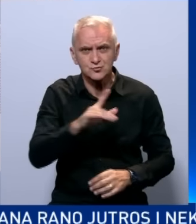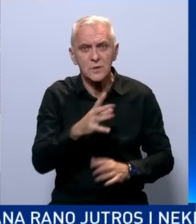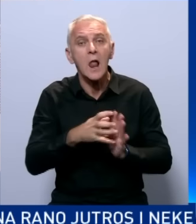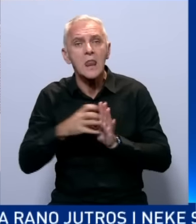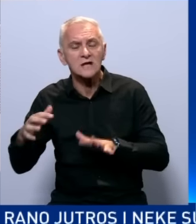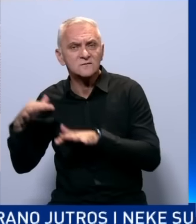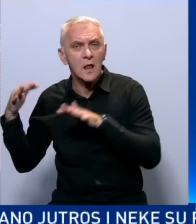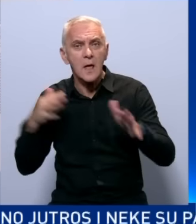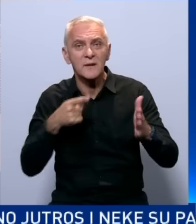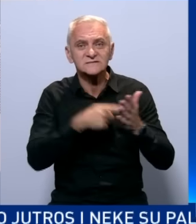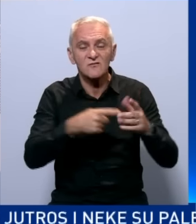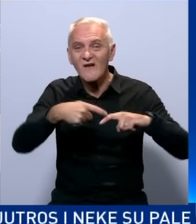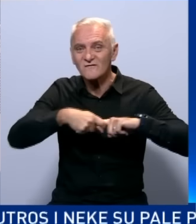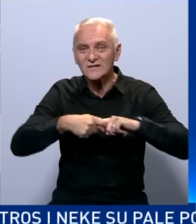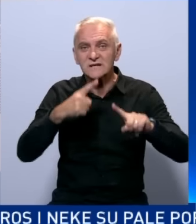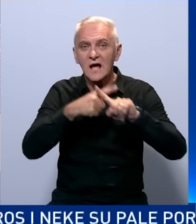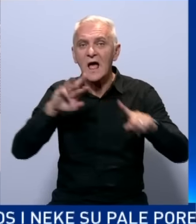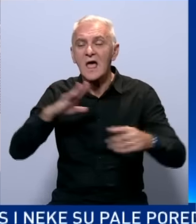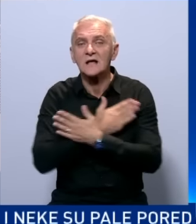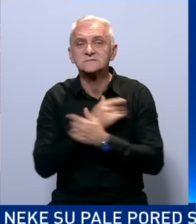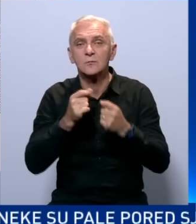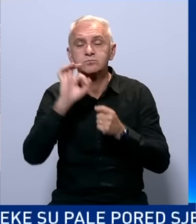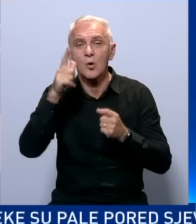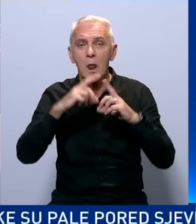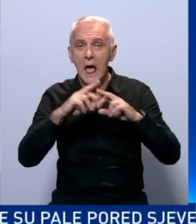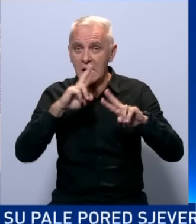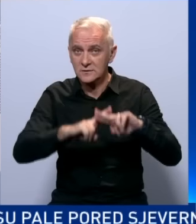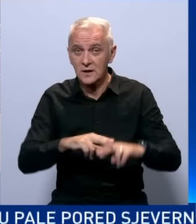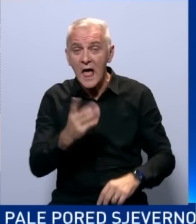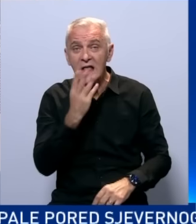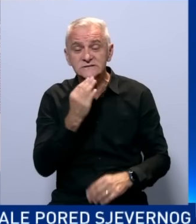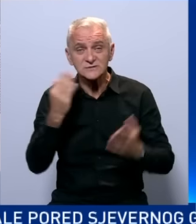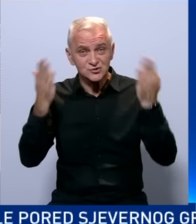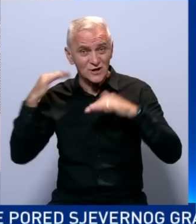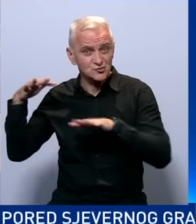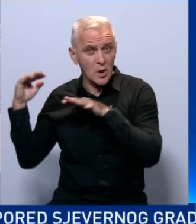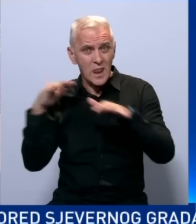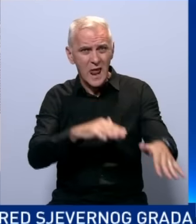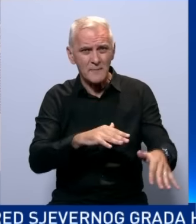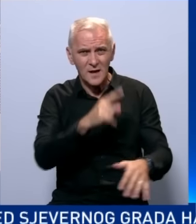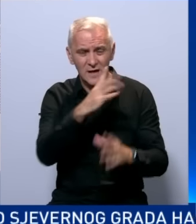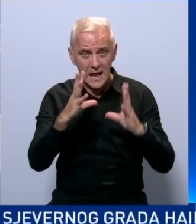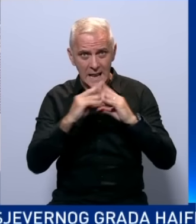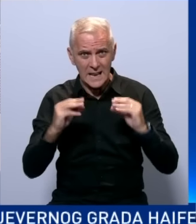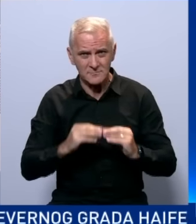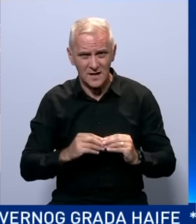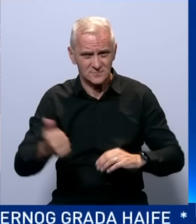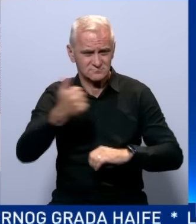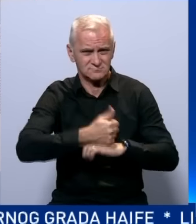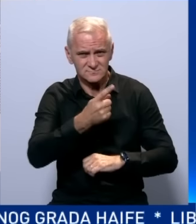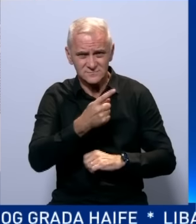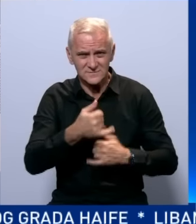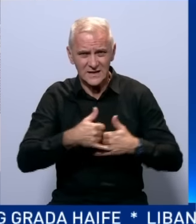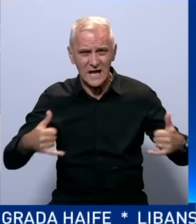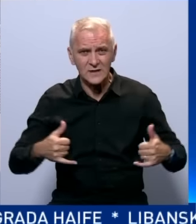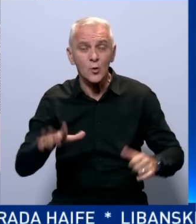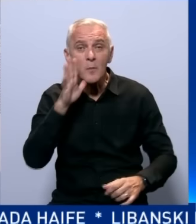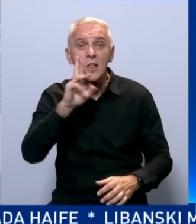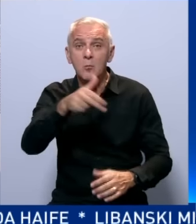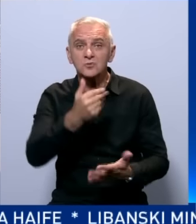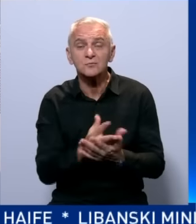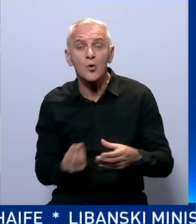ciljeve povezane sa Hezbolahom, javlja BBC. Izraelski zračni napad na južna predgrađa libanske prestolnice u petak mogao bi